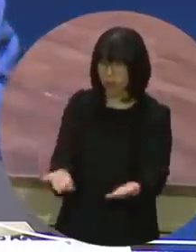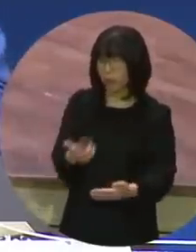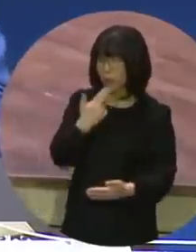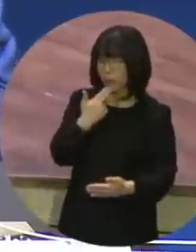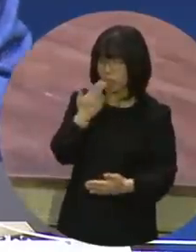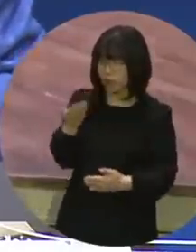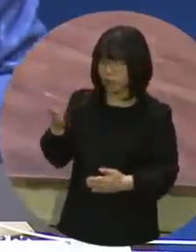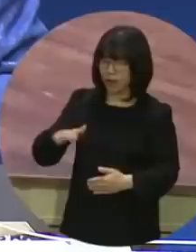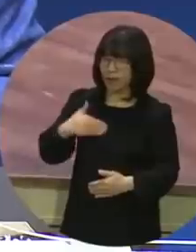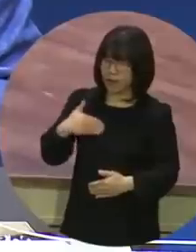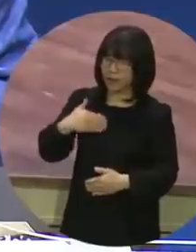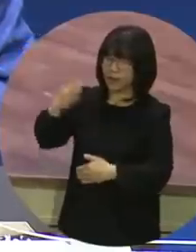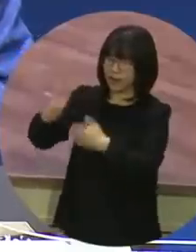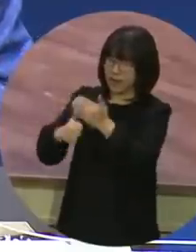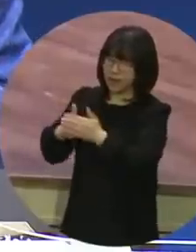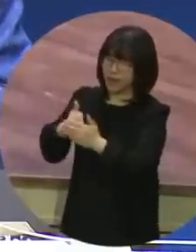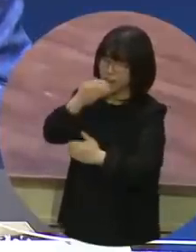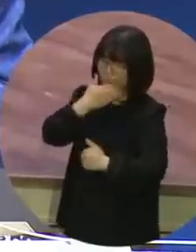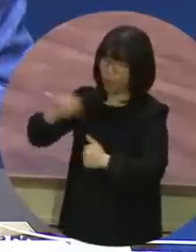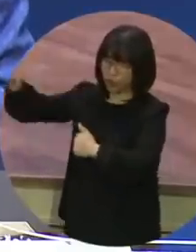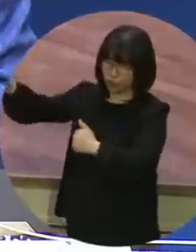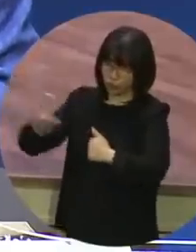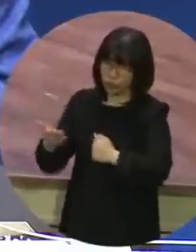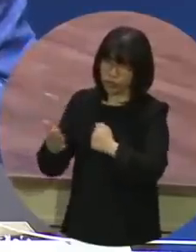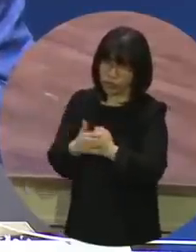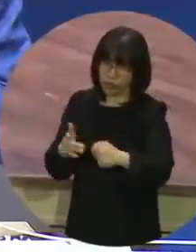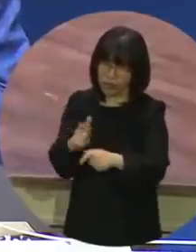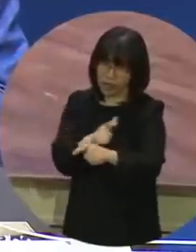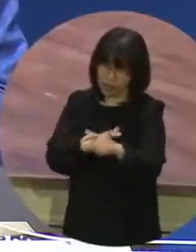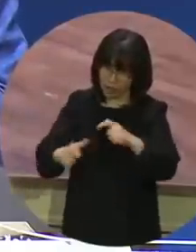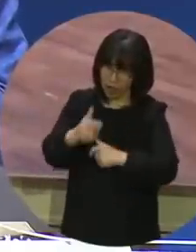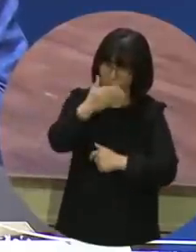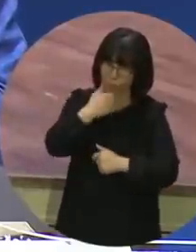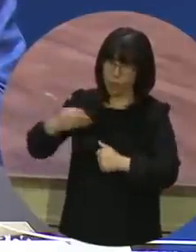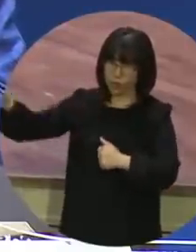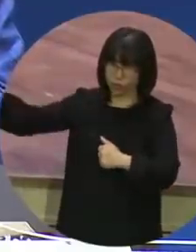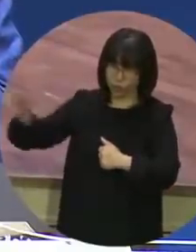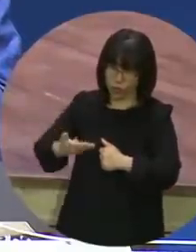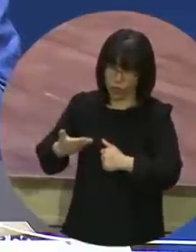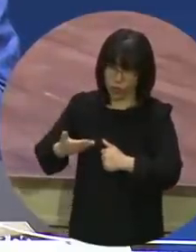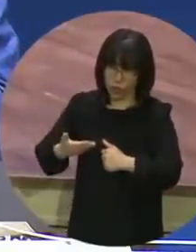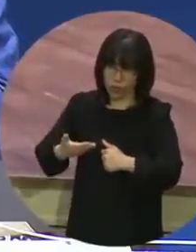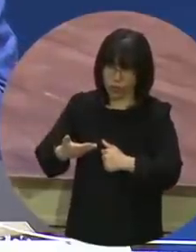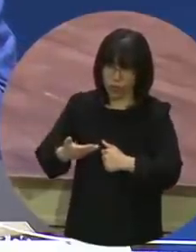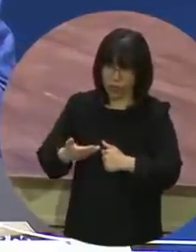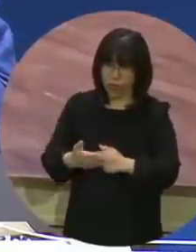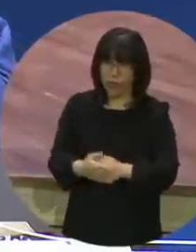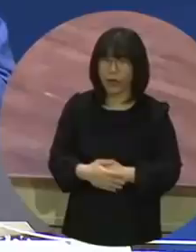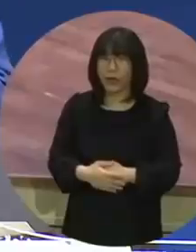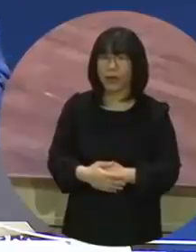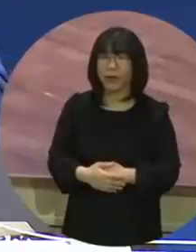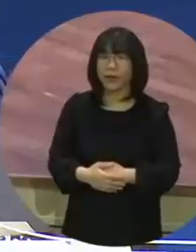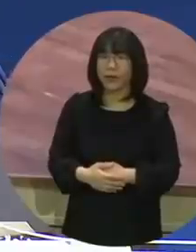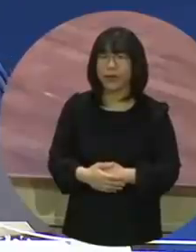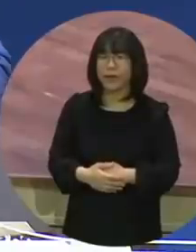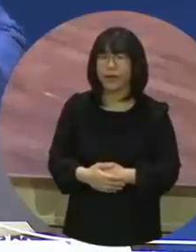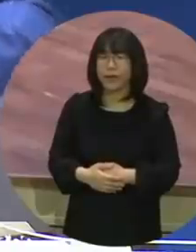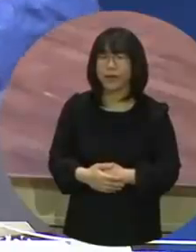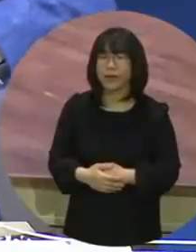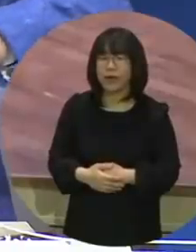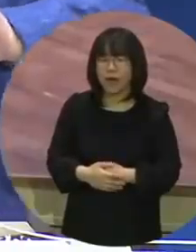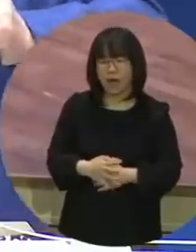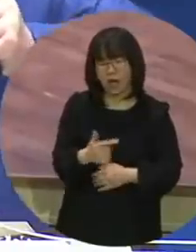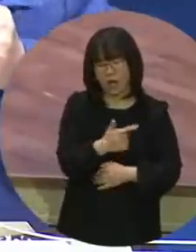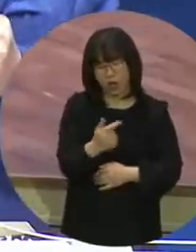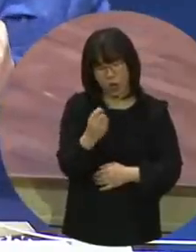하나님이 축복하셔서 주일날 쉰데도 그 기업들과 더 축복하셨습니다. 경이적인 매출이요.